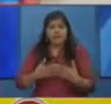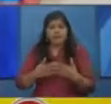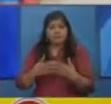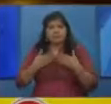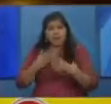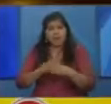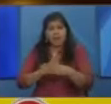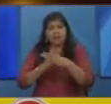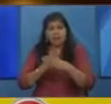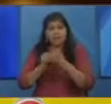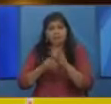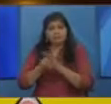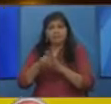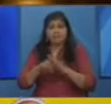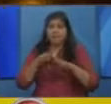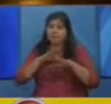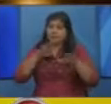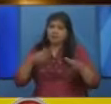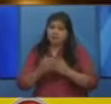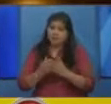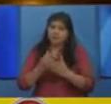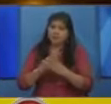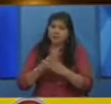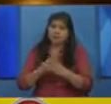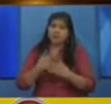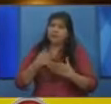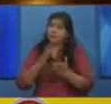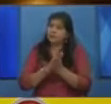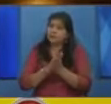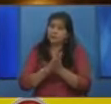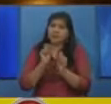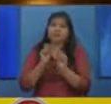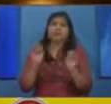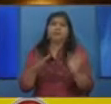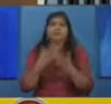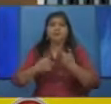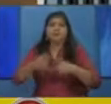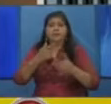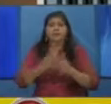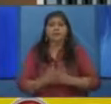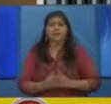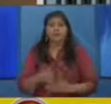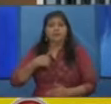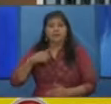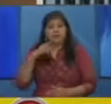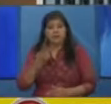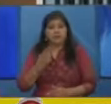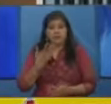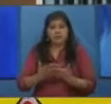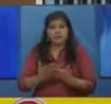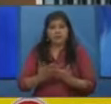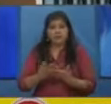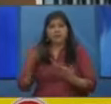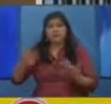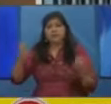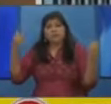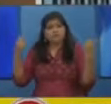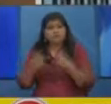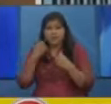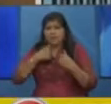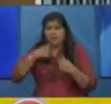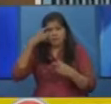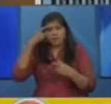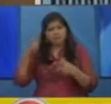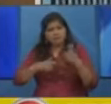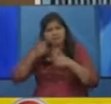हैं, मर्यादा में रहकर पर्व त्योहार मना रहे हैं। इसलिए जो लड़ाई हम लड़ रहे